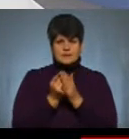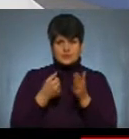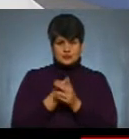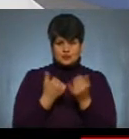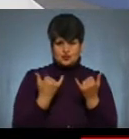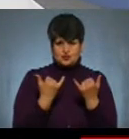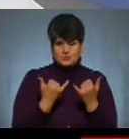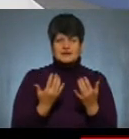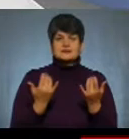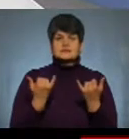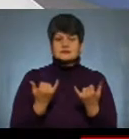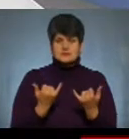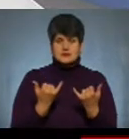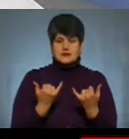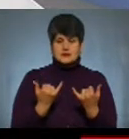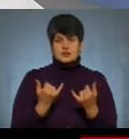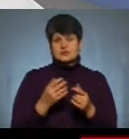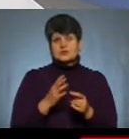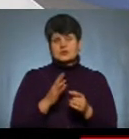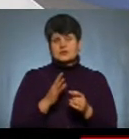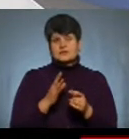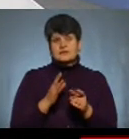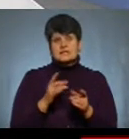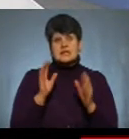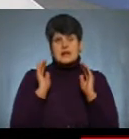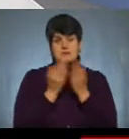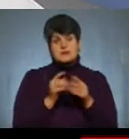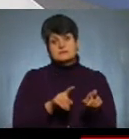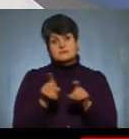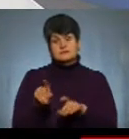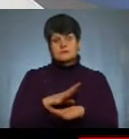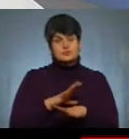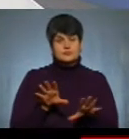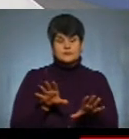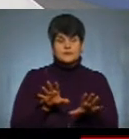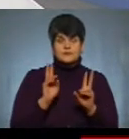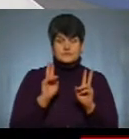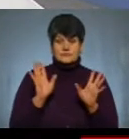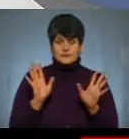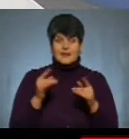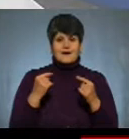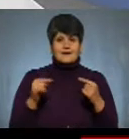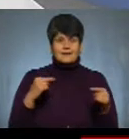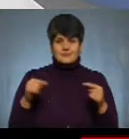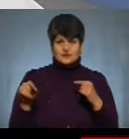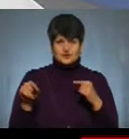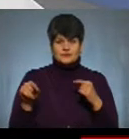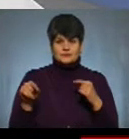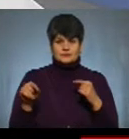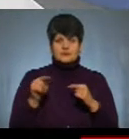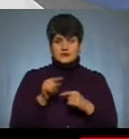пір. Зараз чим він вийшов з реанімації, мені невідомо, але інші